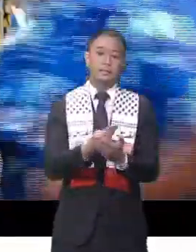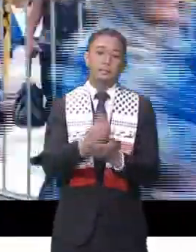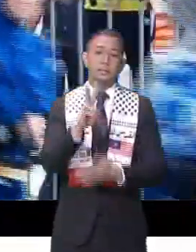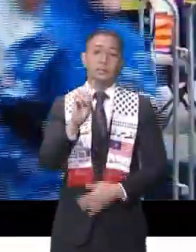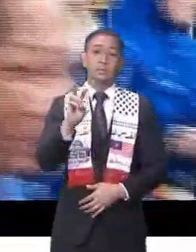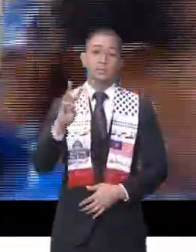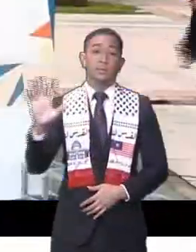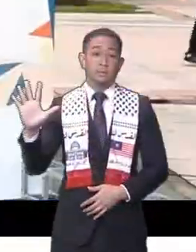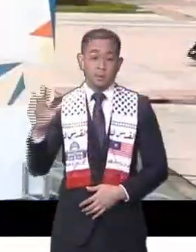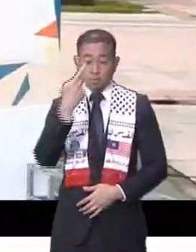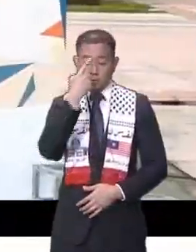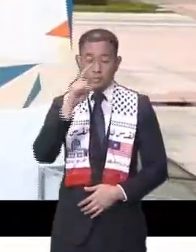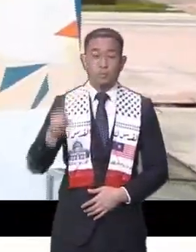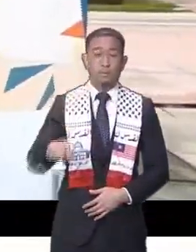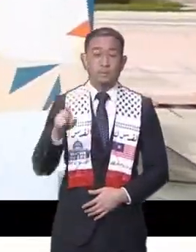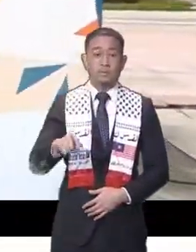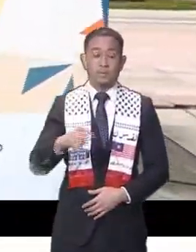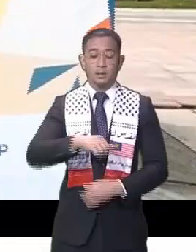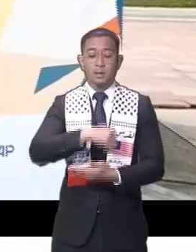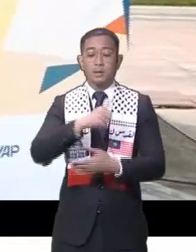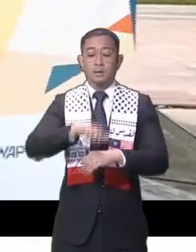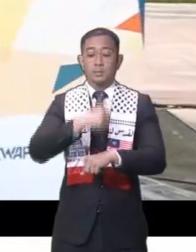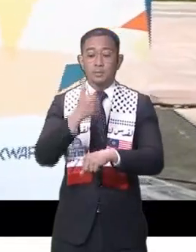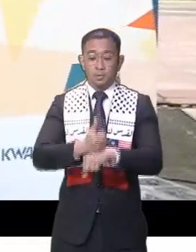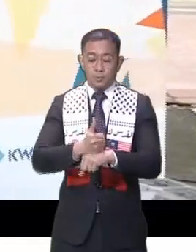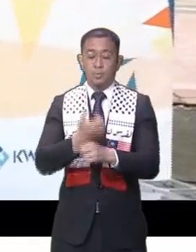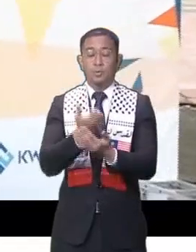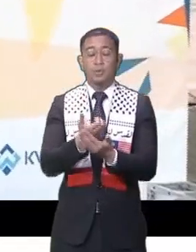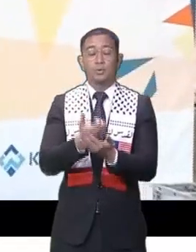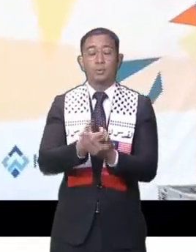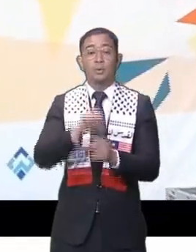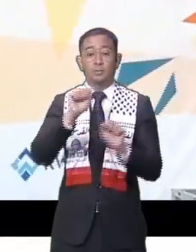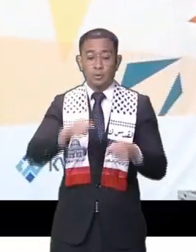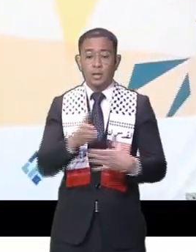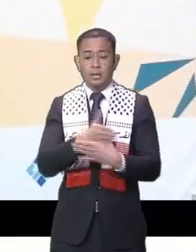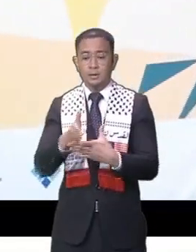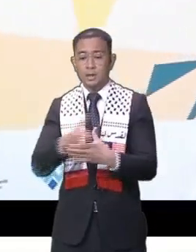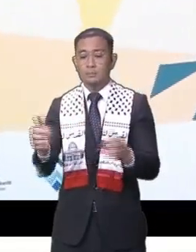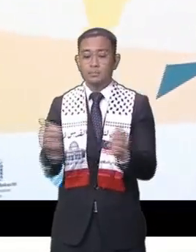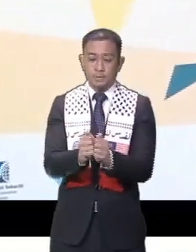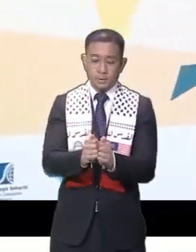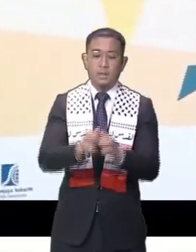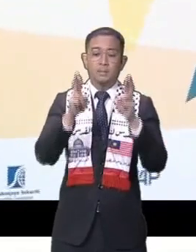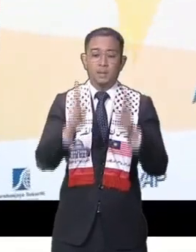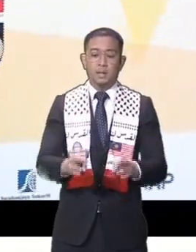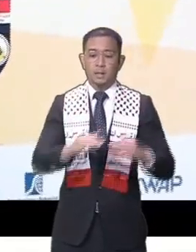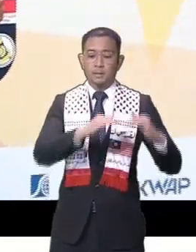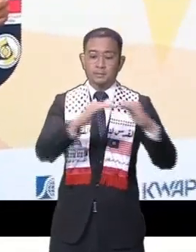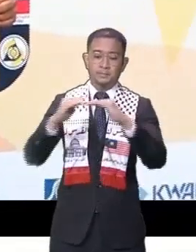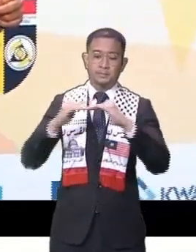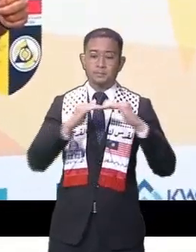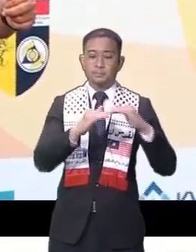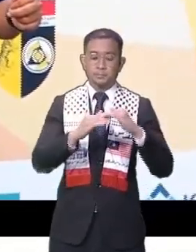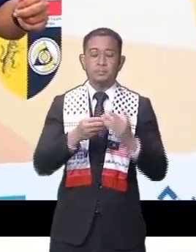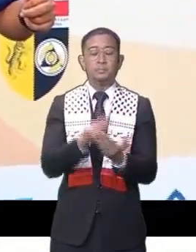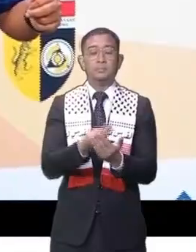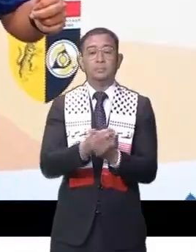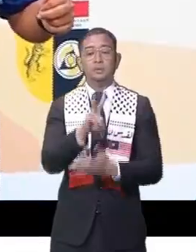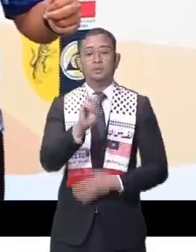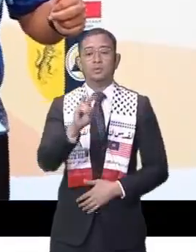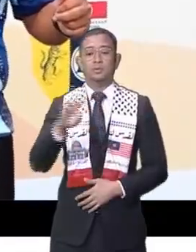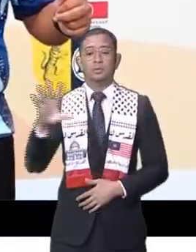2025 untuk memastikan pertumbuhan pesat ekonomi dapat dikongsi bersama rakyat secara saksama belanjaan